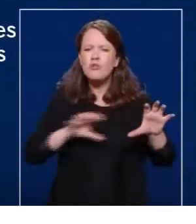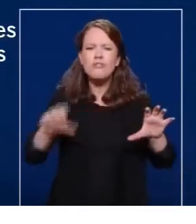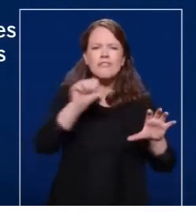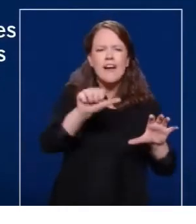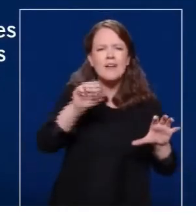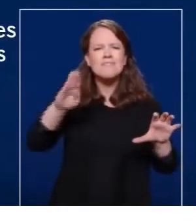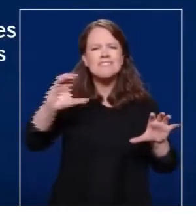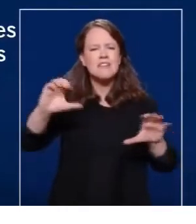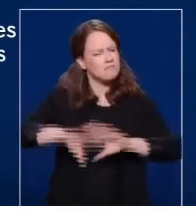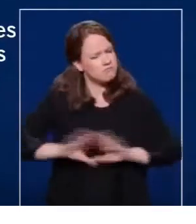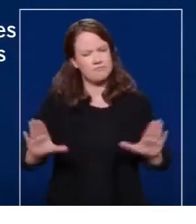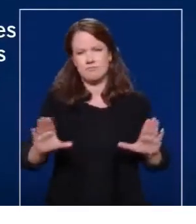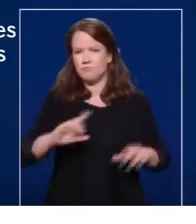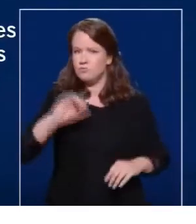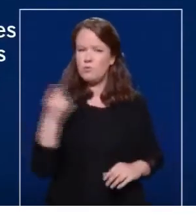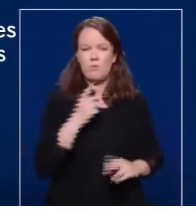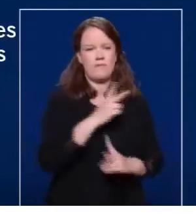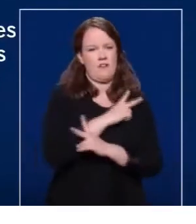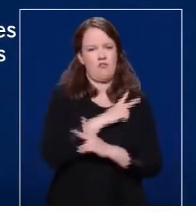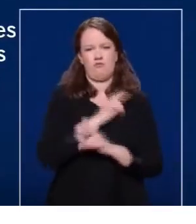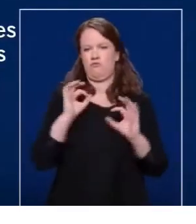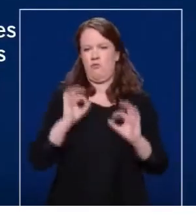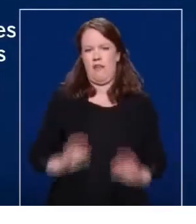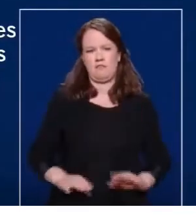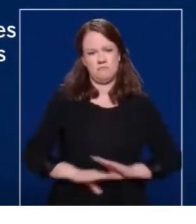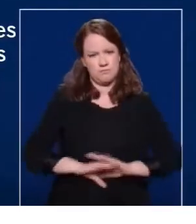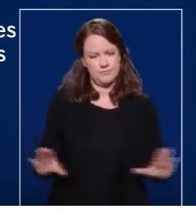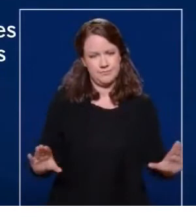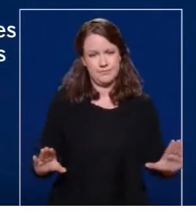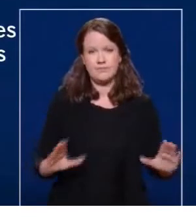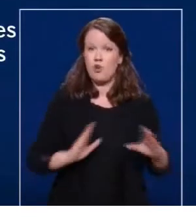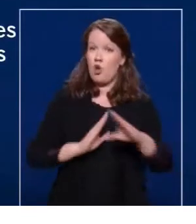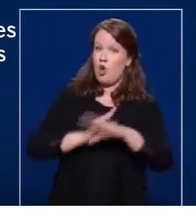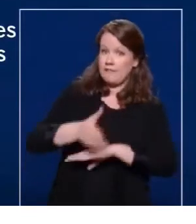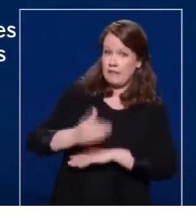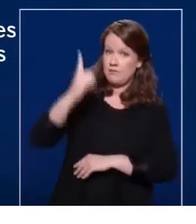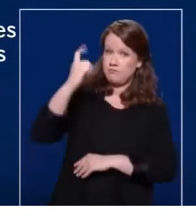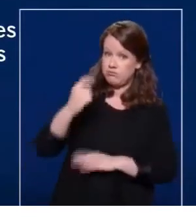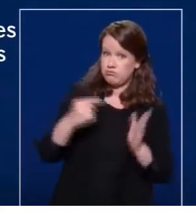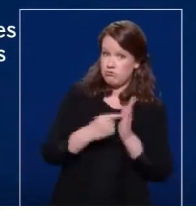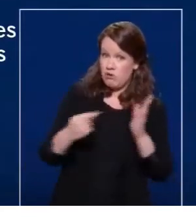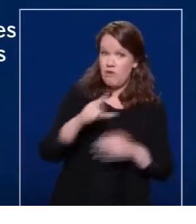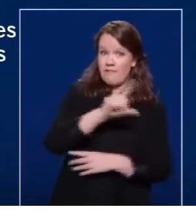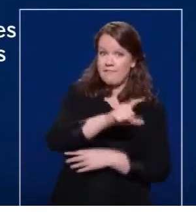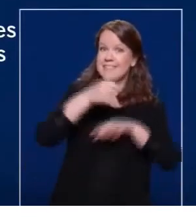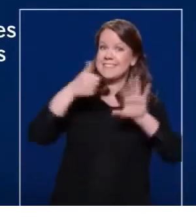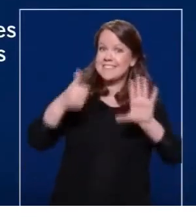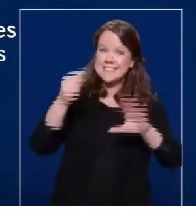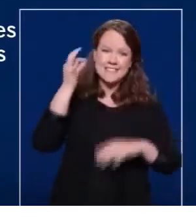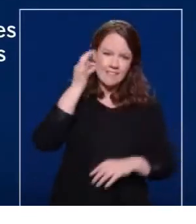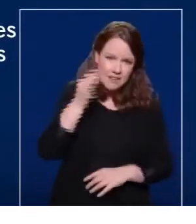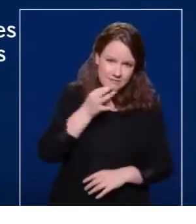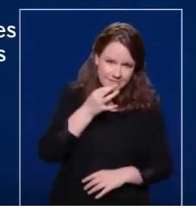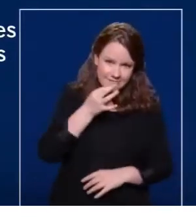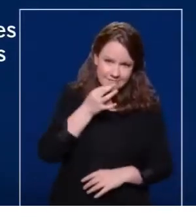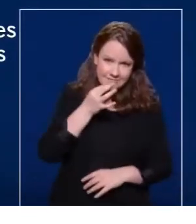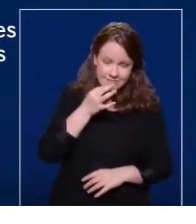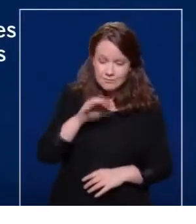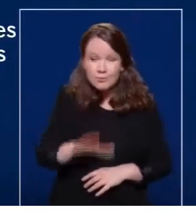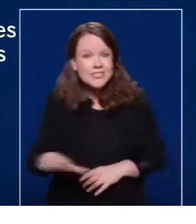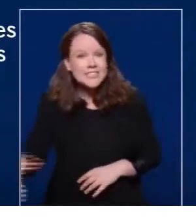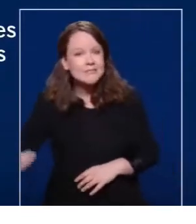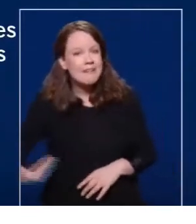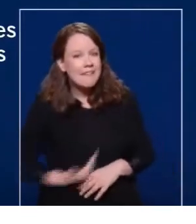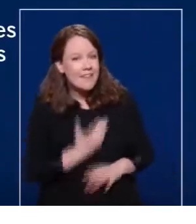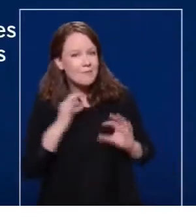printemps. La rentrée aura donc lieu pour tous le 26 avril, physiquement pour les